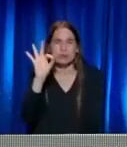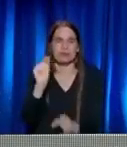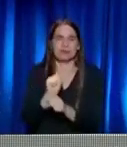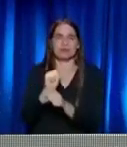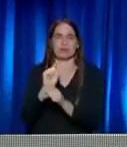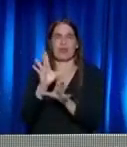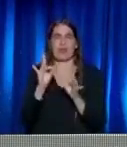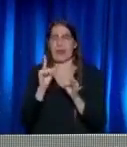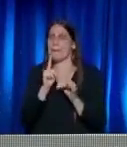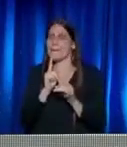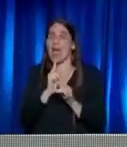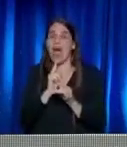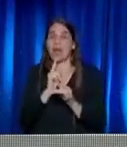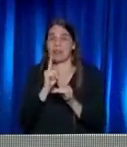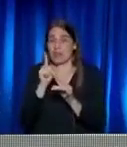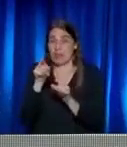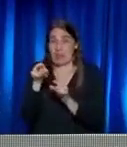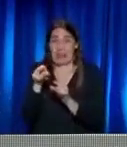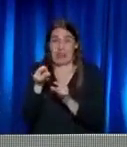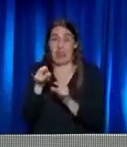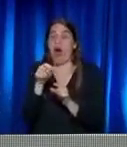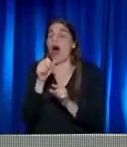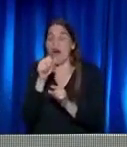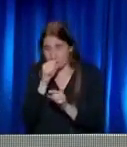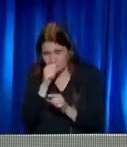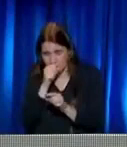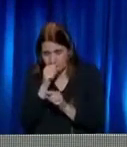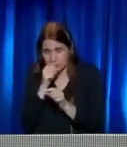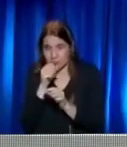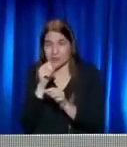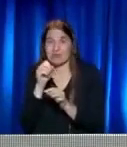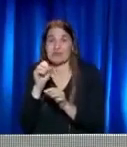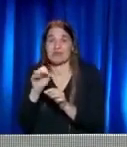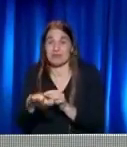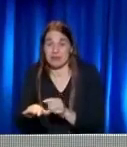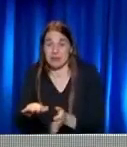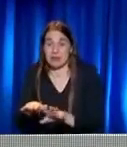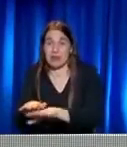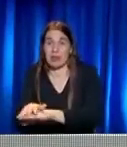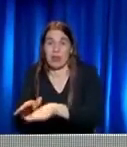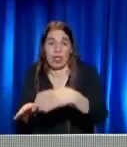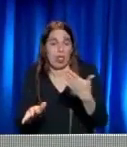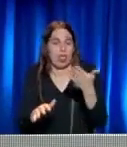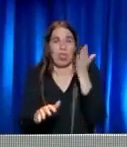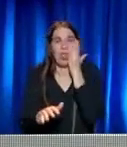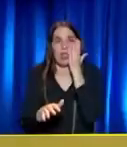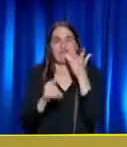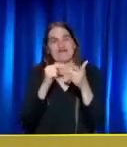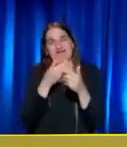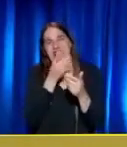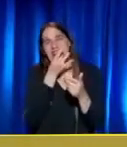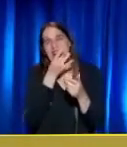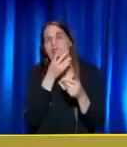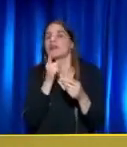כלומר, מעט מאוד כמות של וירוס אצל החולה שמפיץ את זה החוצה, כדי שמי שמולו ידבק. ומכאן ההנחיות, לשמור מרחק,